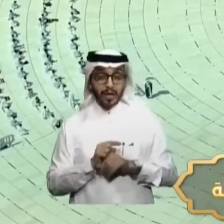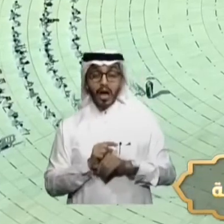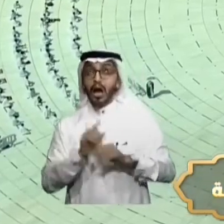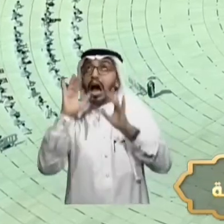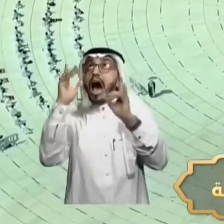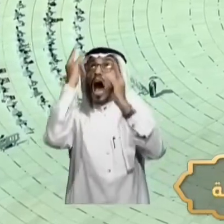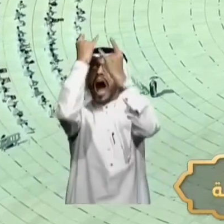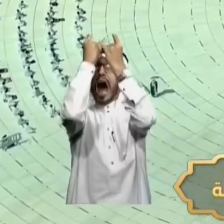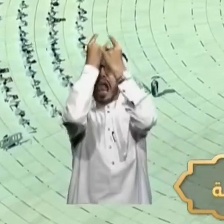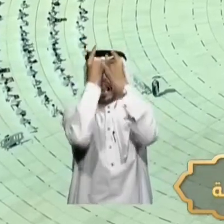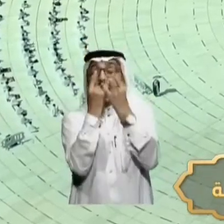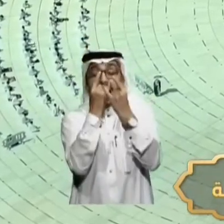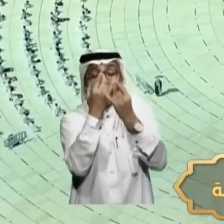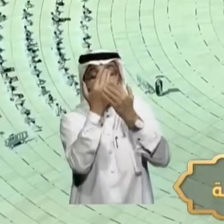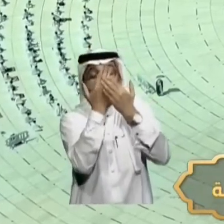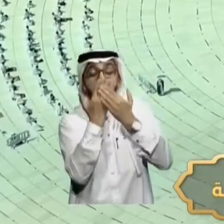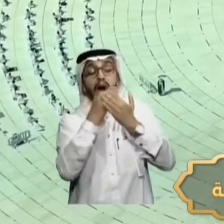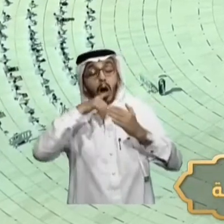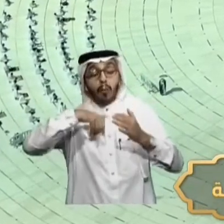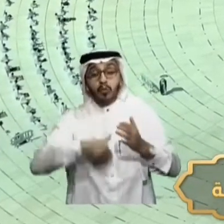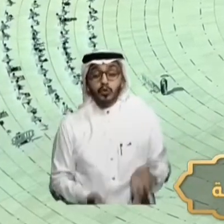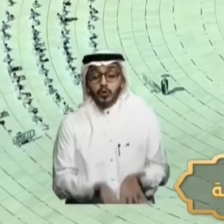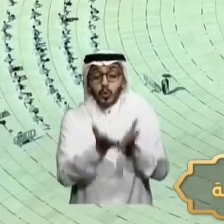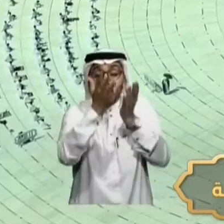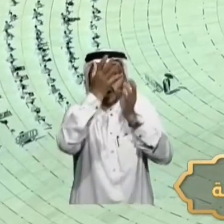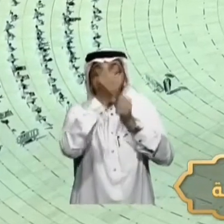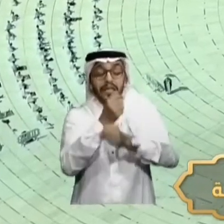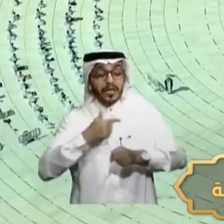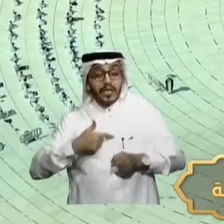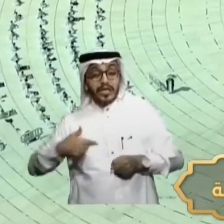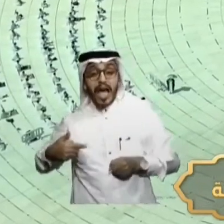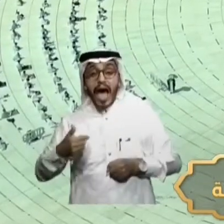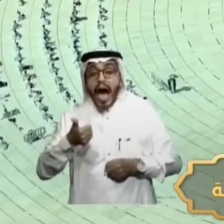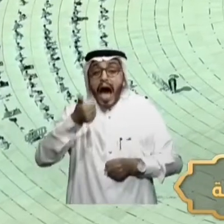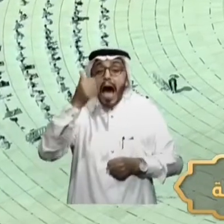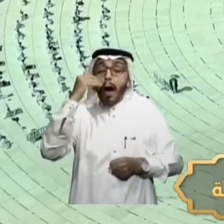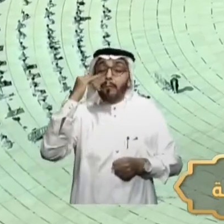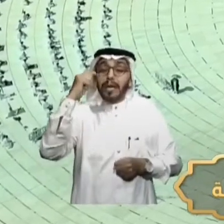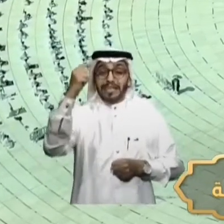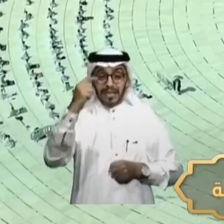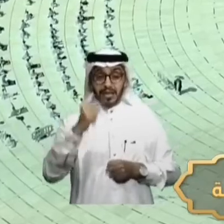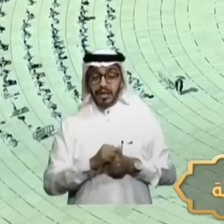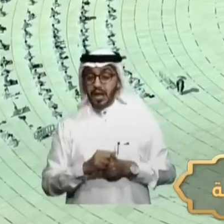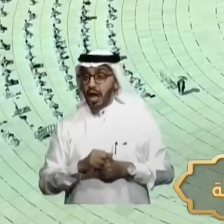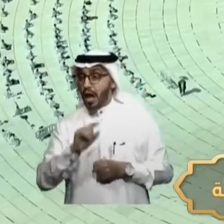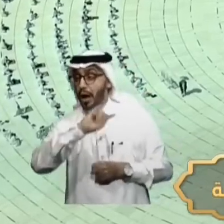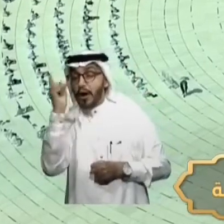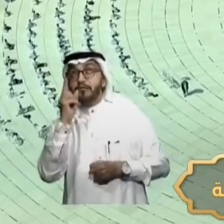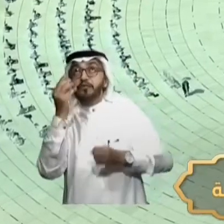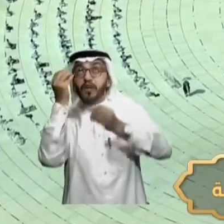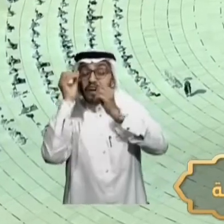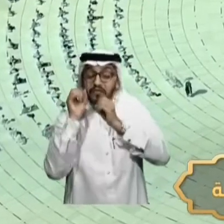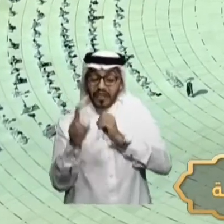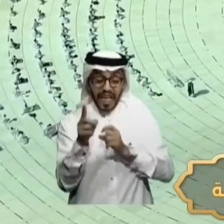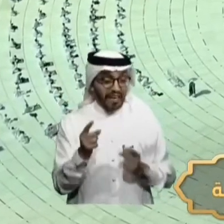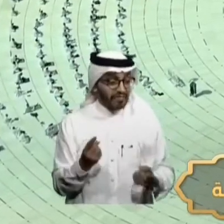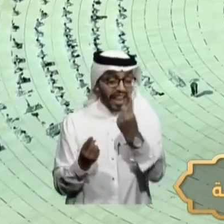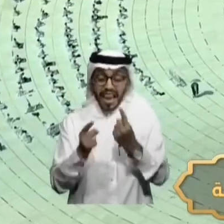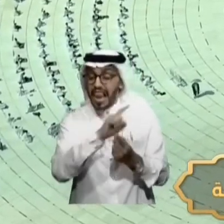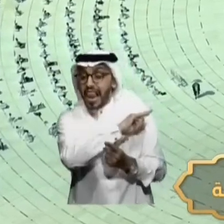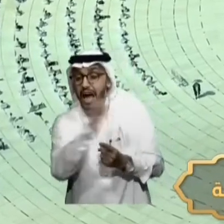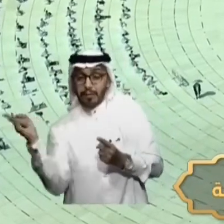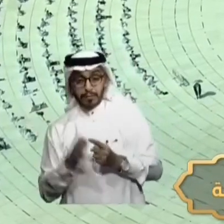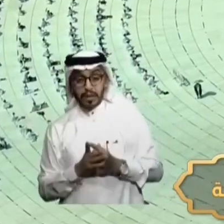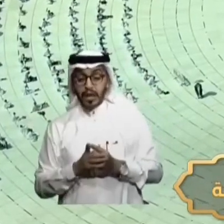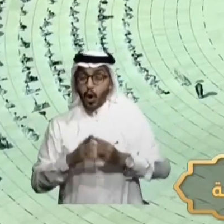كمل أوصافه وسماه بين الورى أحمدا، فما منكر فضله ساخر،